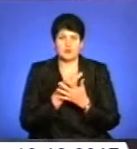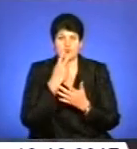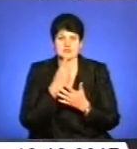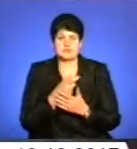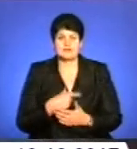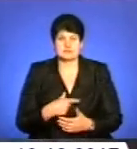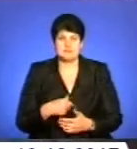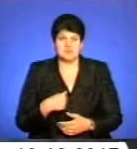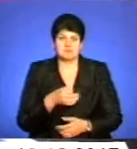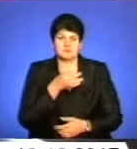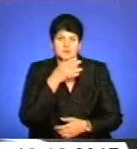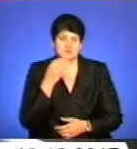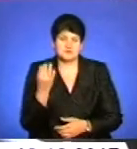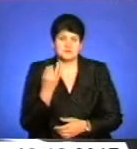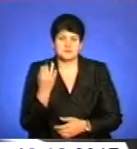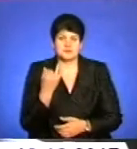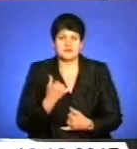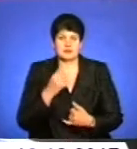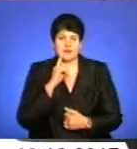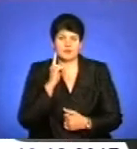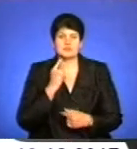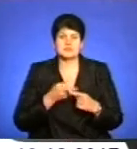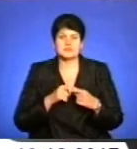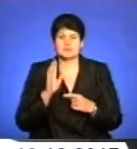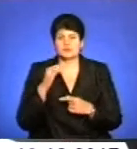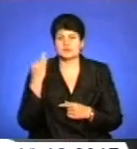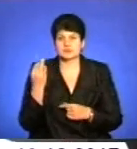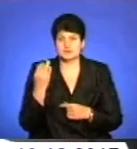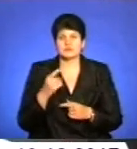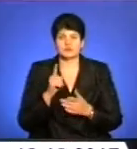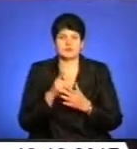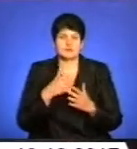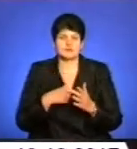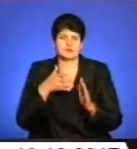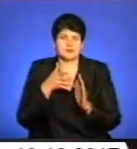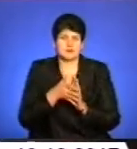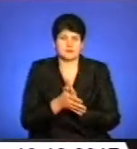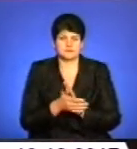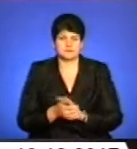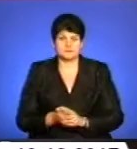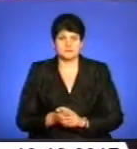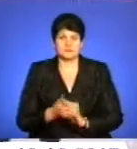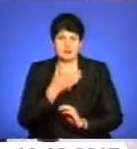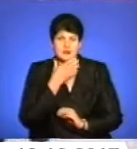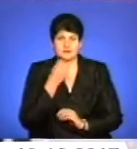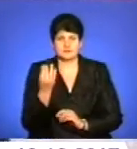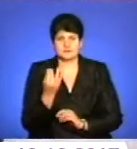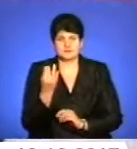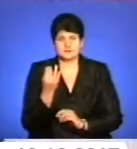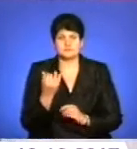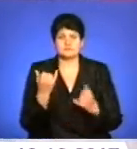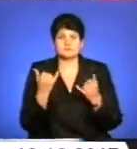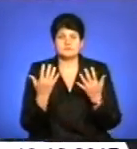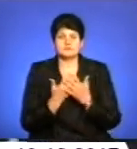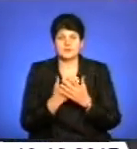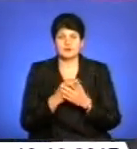Мені подобається, дуже цікаво. Думаю, що для молоді буде цікаво. Вони мають себе реалізувати. Гарно, цікаво. Наразі